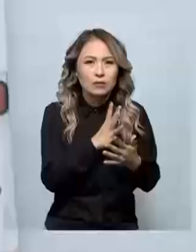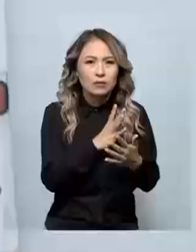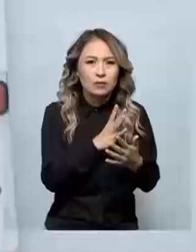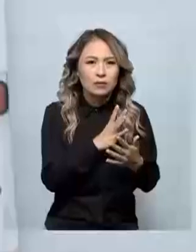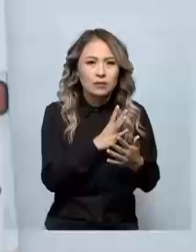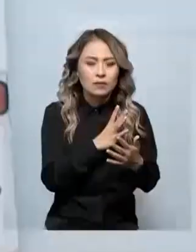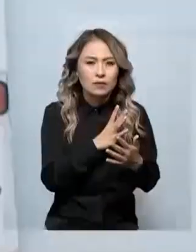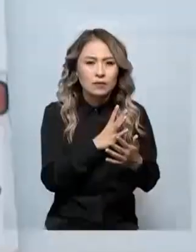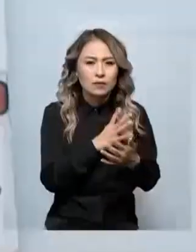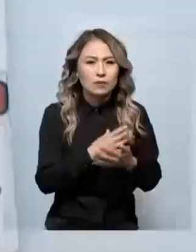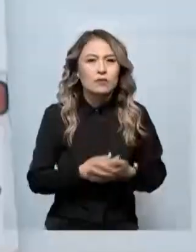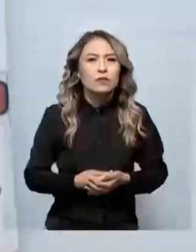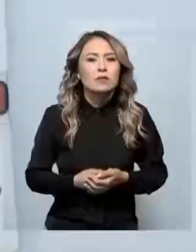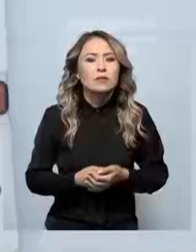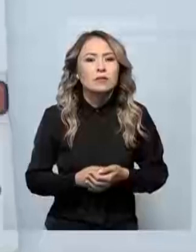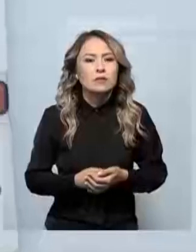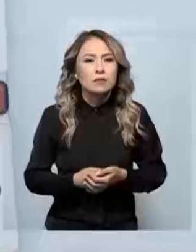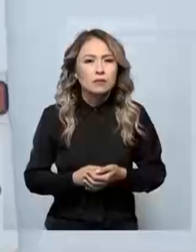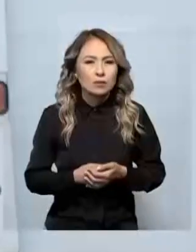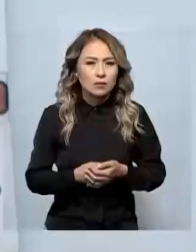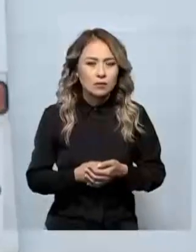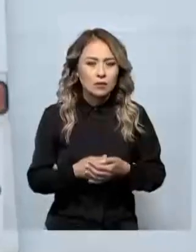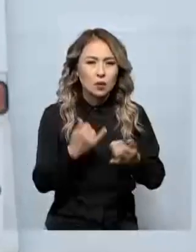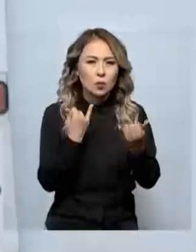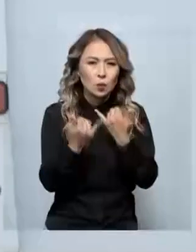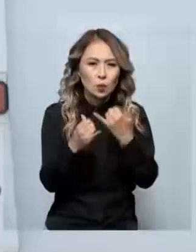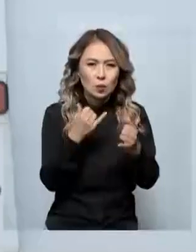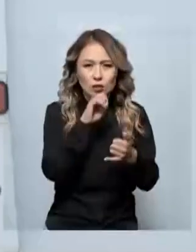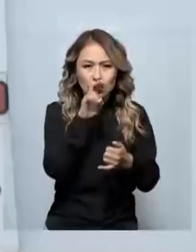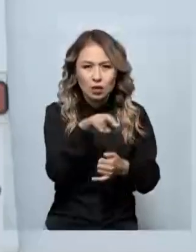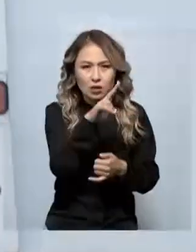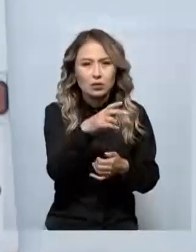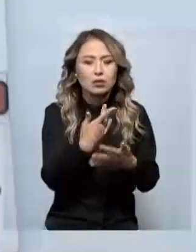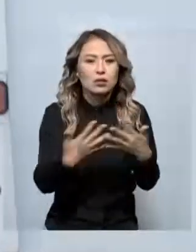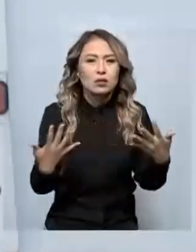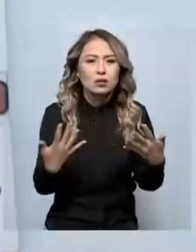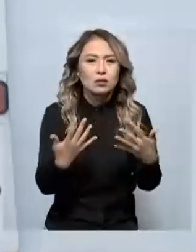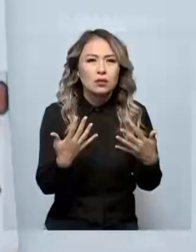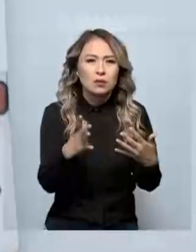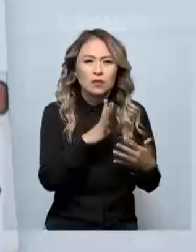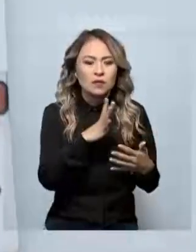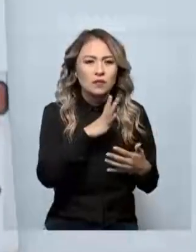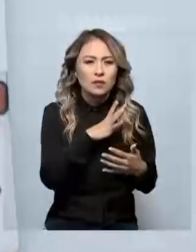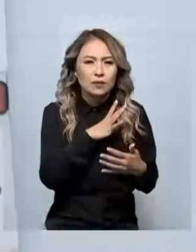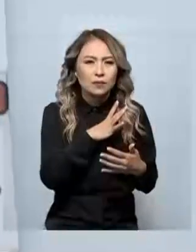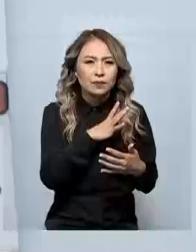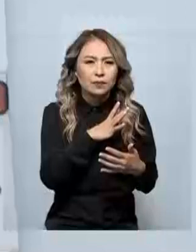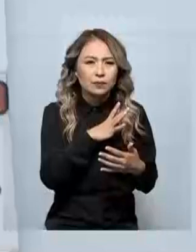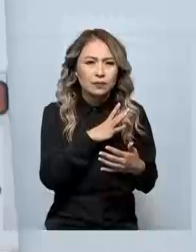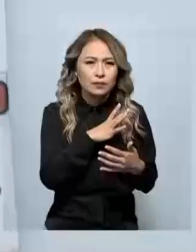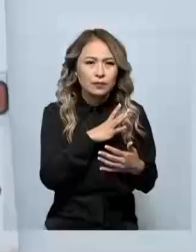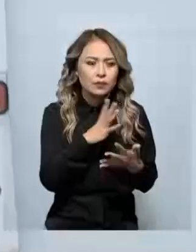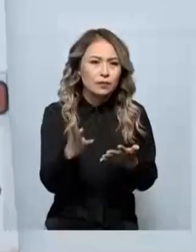да бар, улысыз да бар. Астана енді улысыз ғой. Сары жылан, қара жыландар, шұбар жыландар кездеседі. Оны жаңағыдай біздің жігіттер